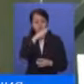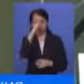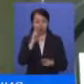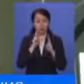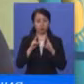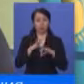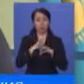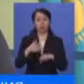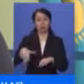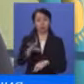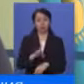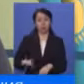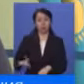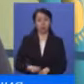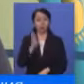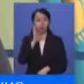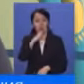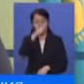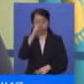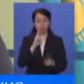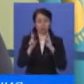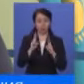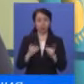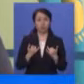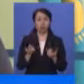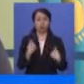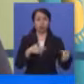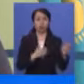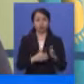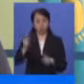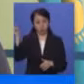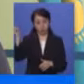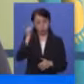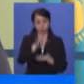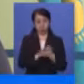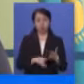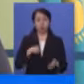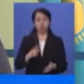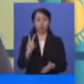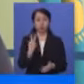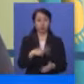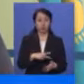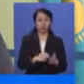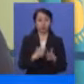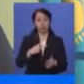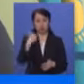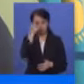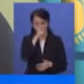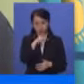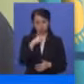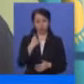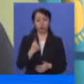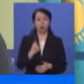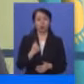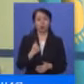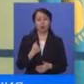по всей республике. Родительское собрание посвящено организации учебного процесса в 2020-2021 году.